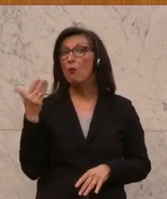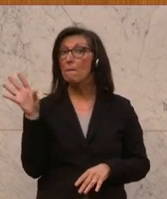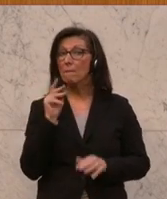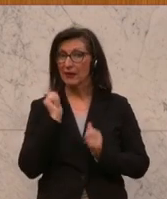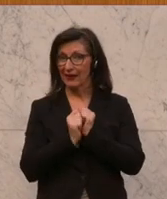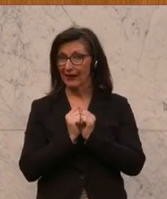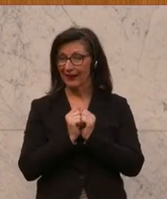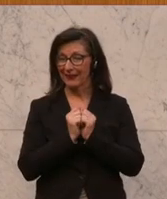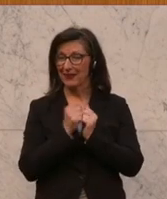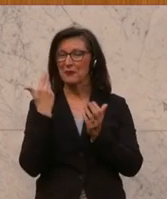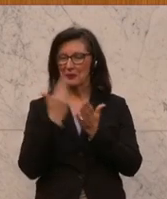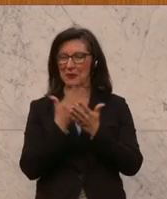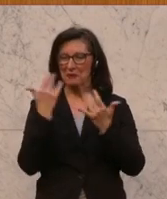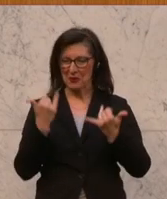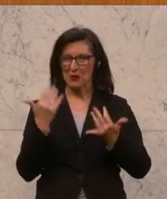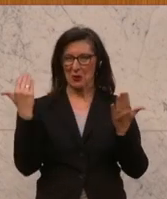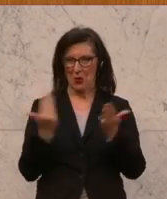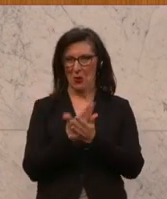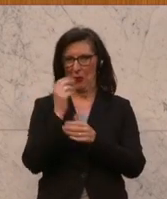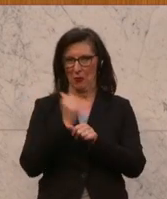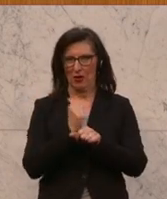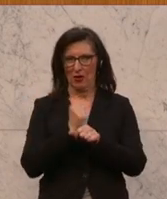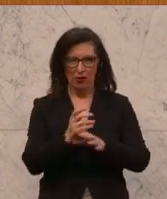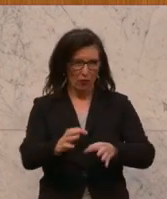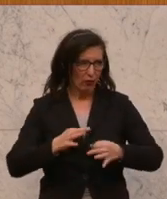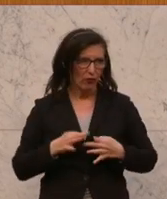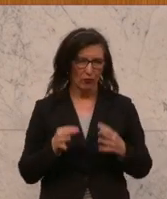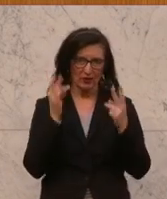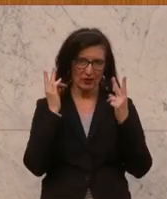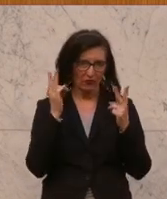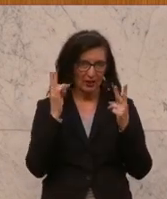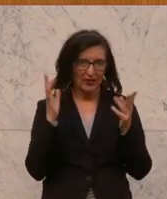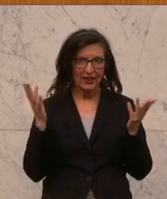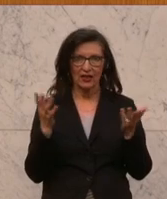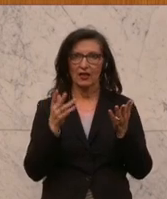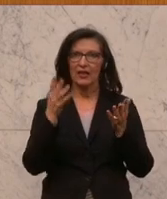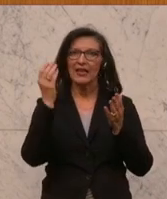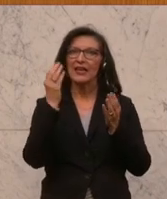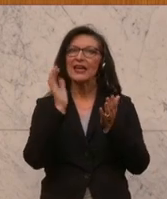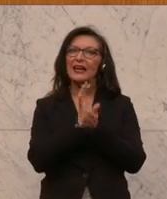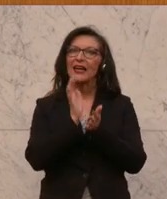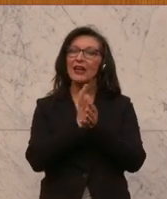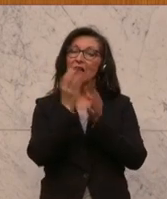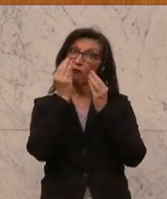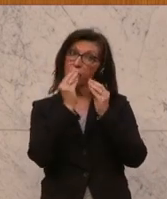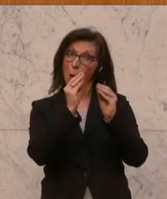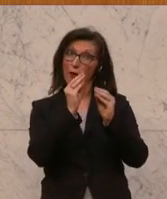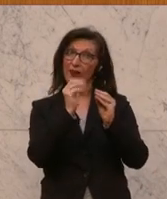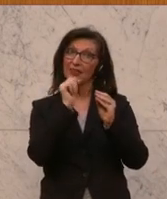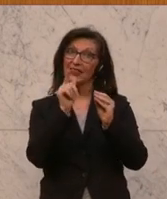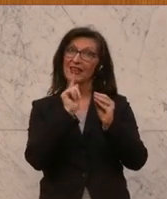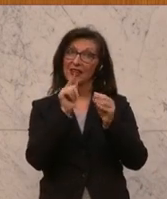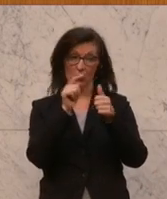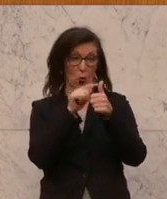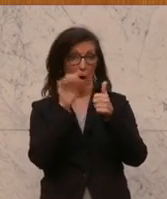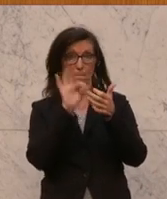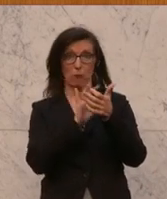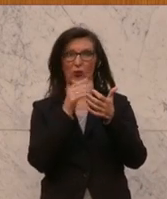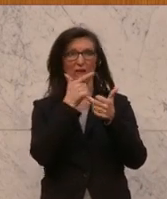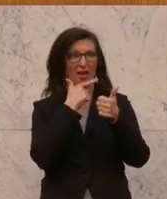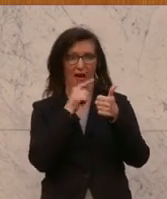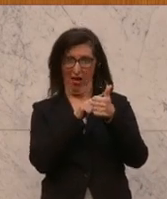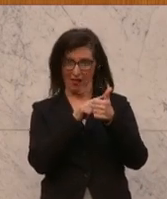Novelle ändern. Für uns ist es deshalb wichtig, die Kreditwürdigkeit nicht nur vom Alter abhängig zu machen, sondern